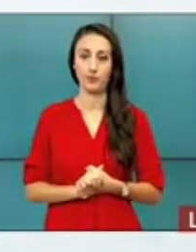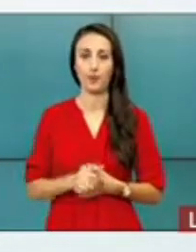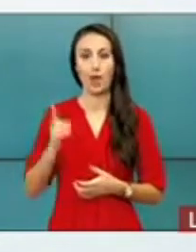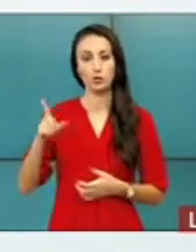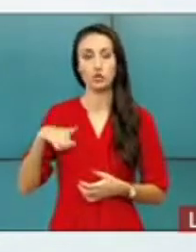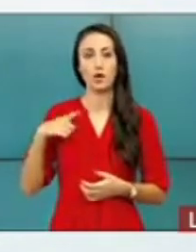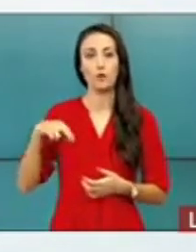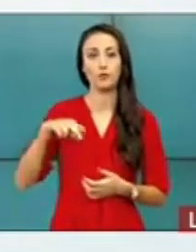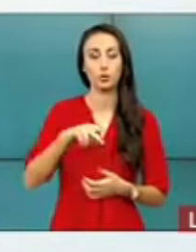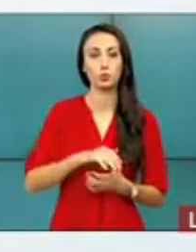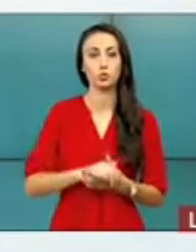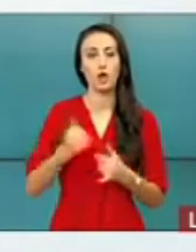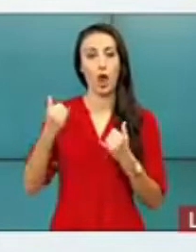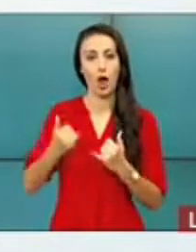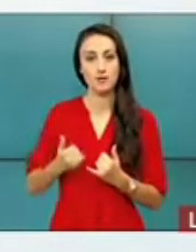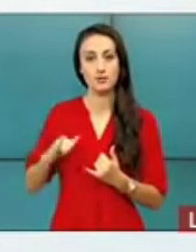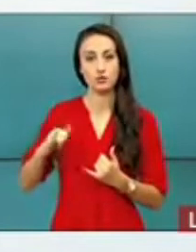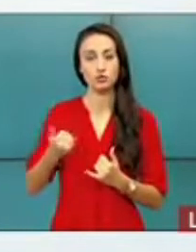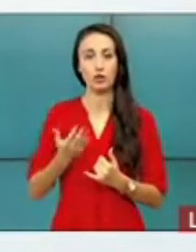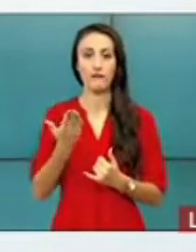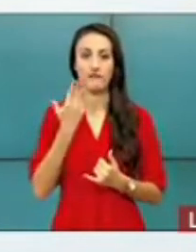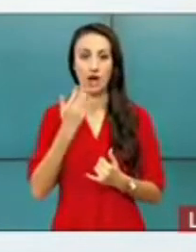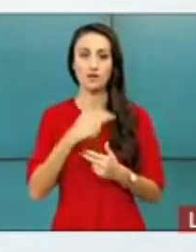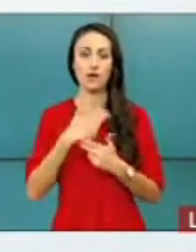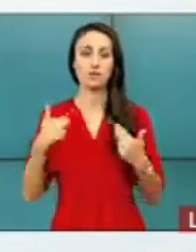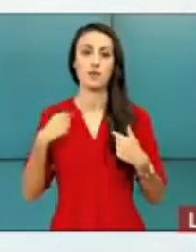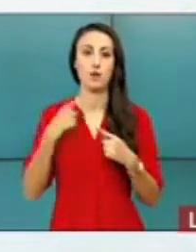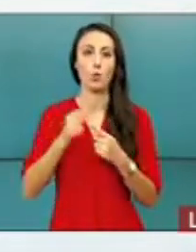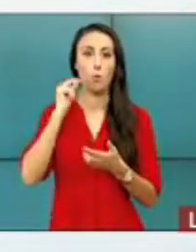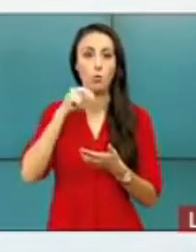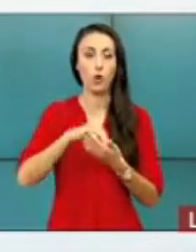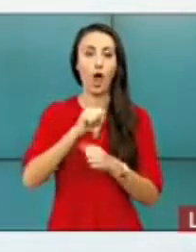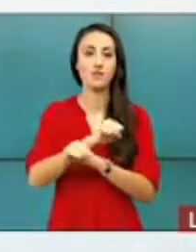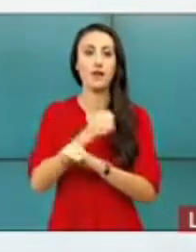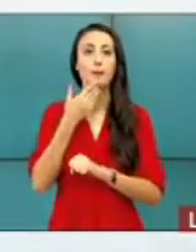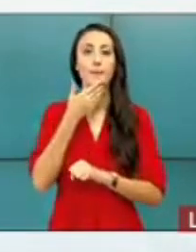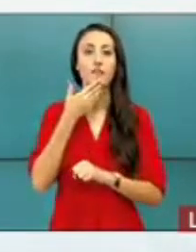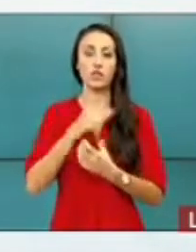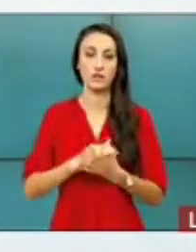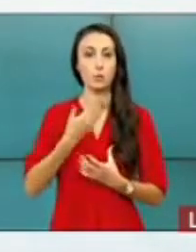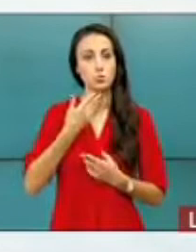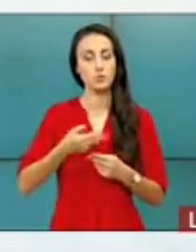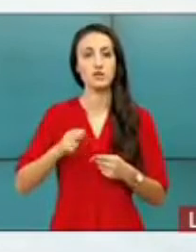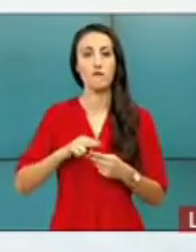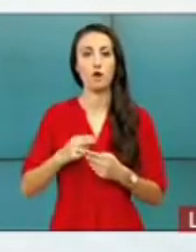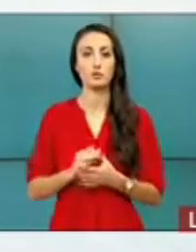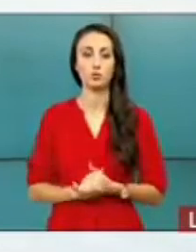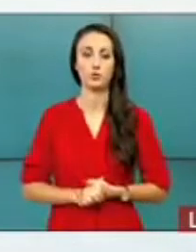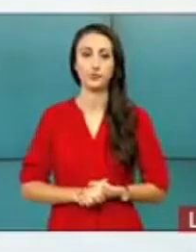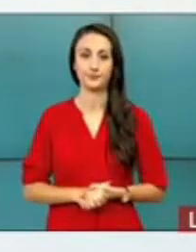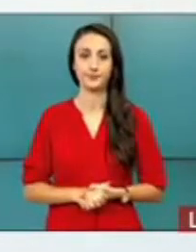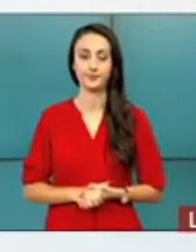duși astăzi și în fața instanței cu propunere de arestare preventivă. Mulțumesc foarte mult, Gabriela Mihai, pentru